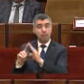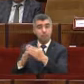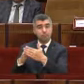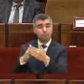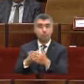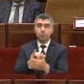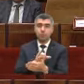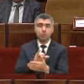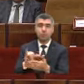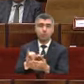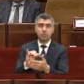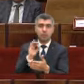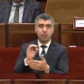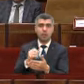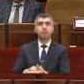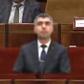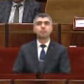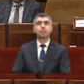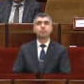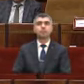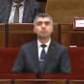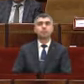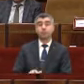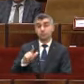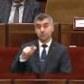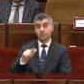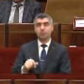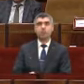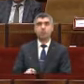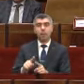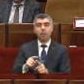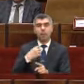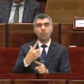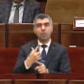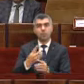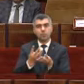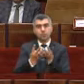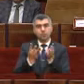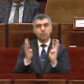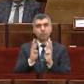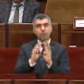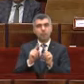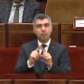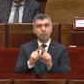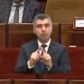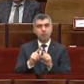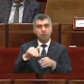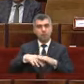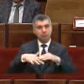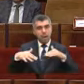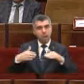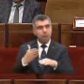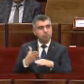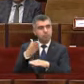بهذا الإكراه ديال عدم تقديم هذه الوثائق. كاين تقرير ديال المهمة الاستطلاعية اللي زارت مجموعة من القنصليات وخرجات بمجموعة الخلاصات